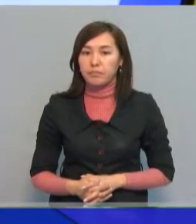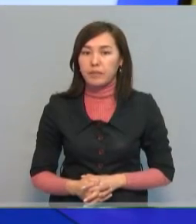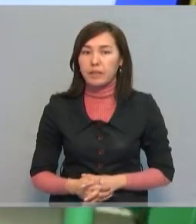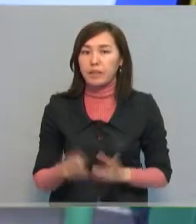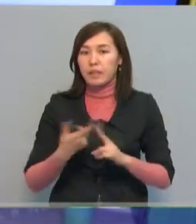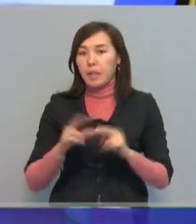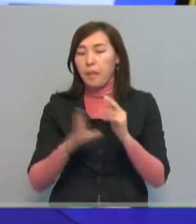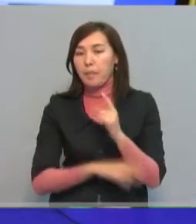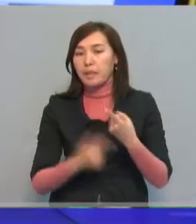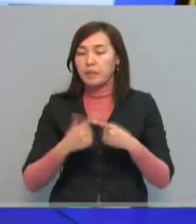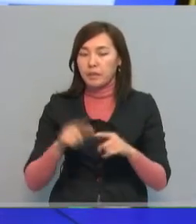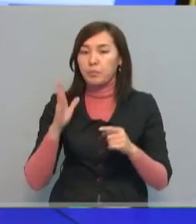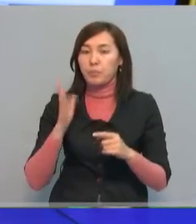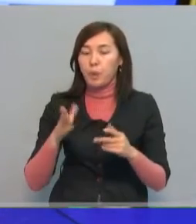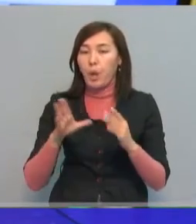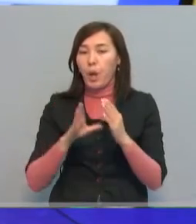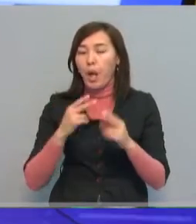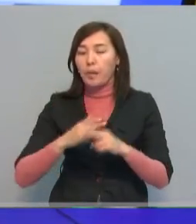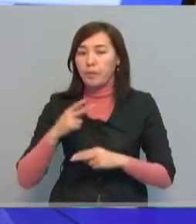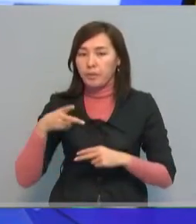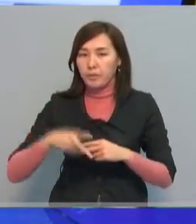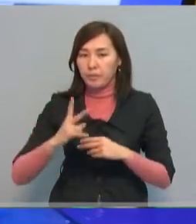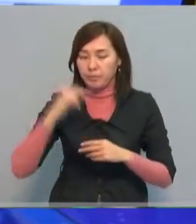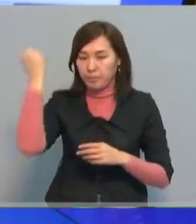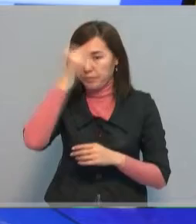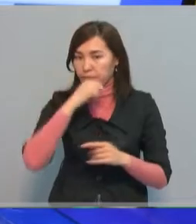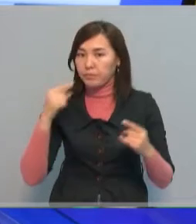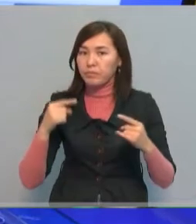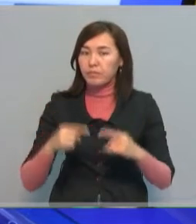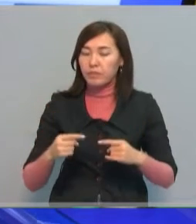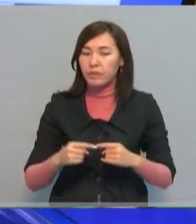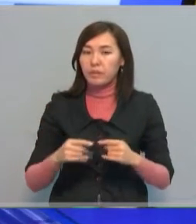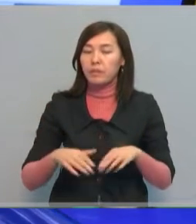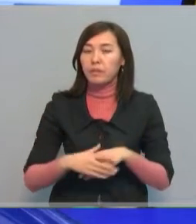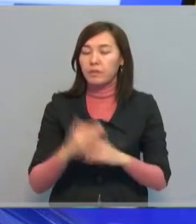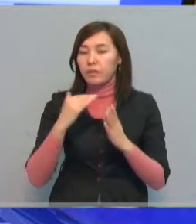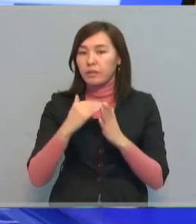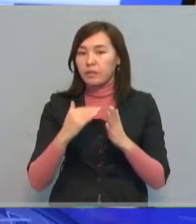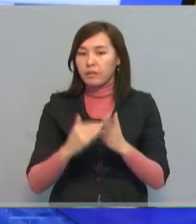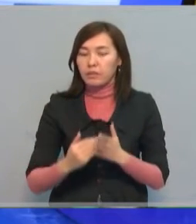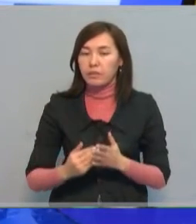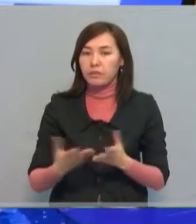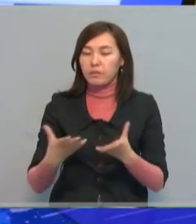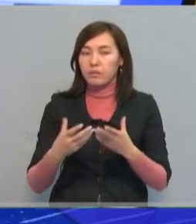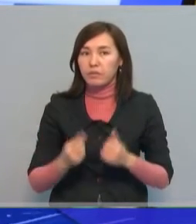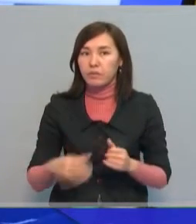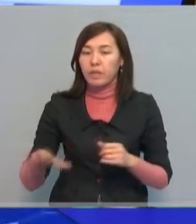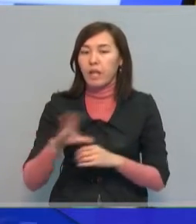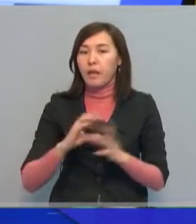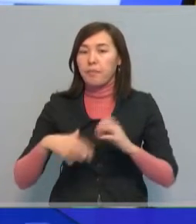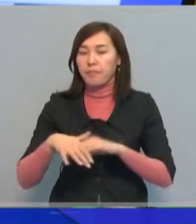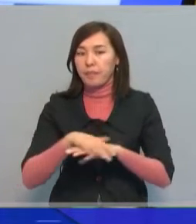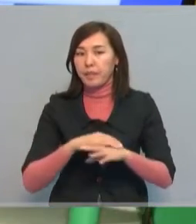последним аппаратом после 2020 года, соответствует новейшим стандартам, применимым во всем